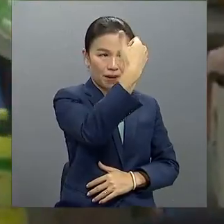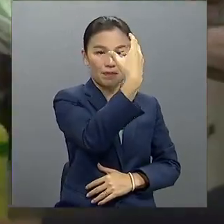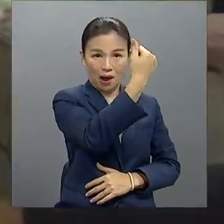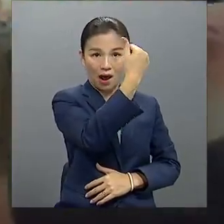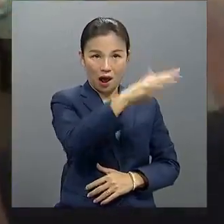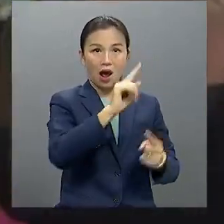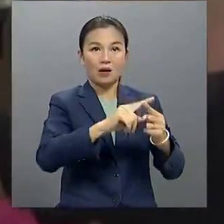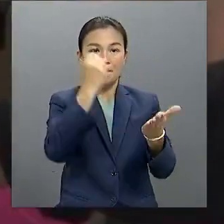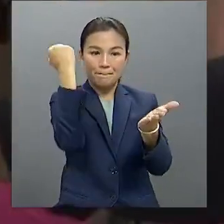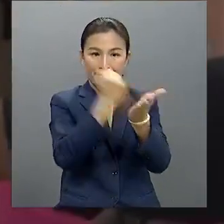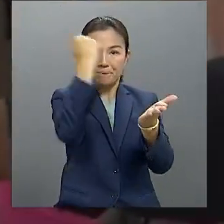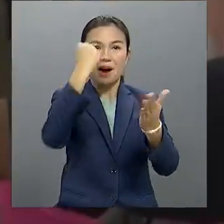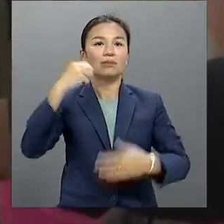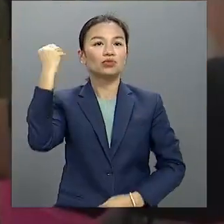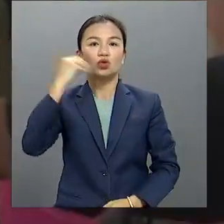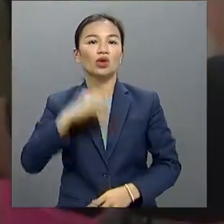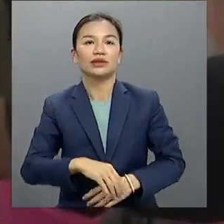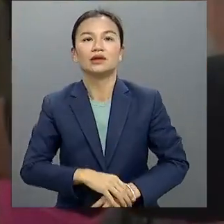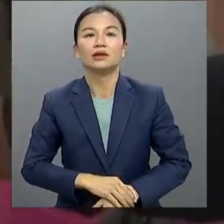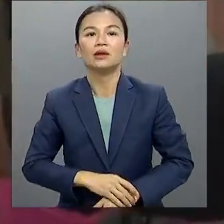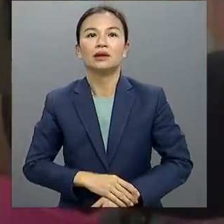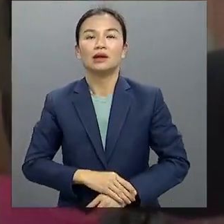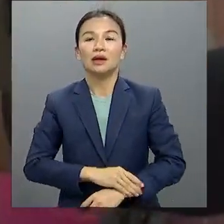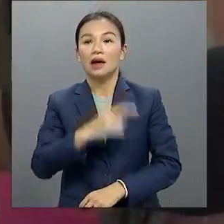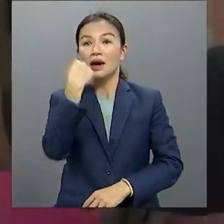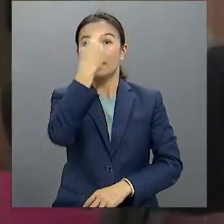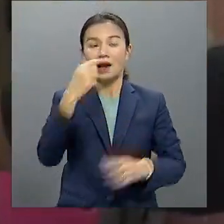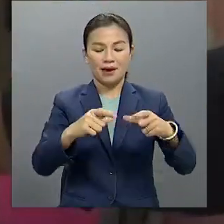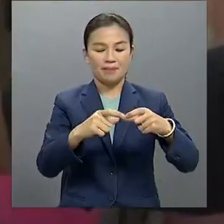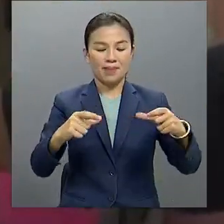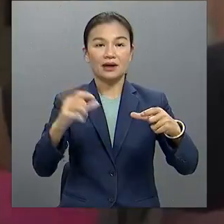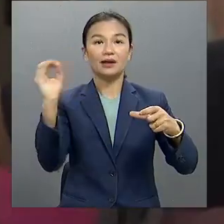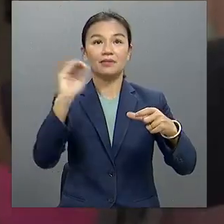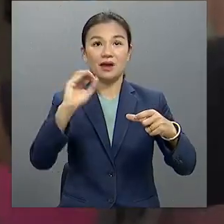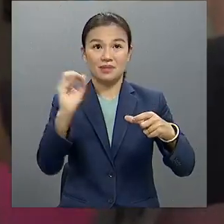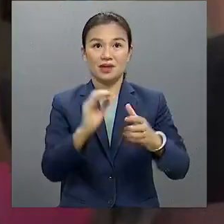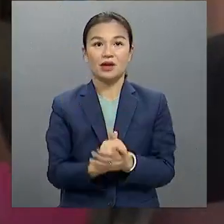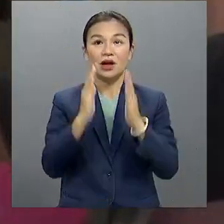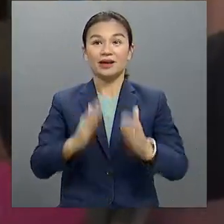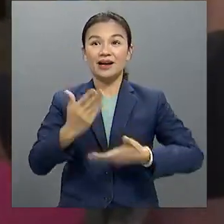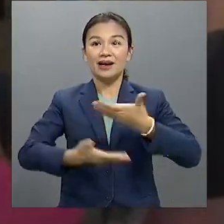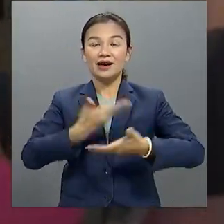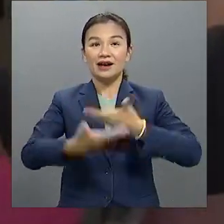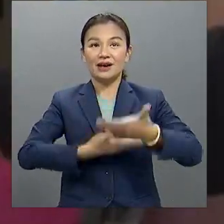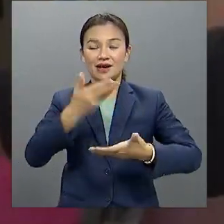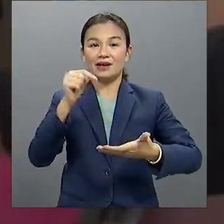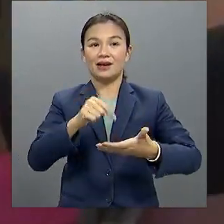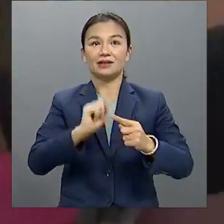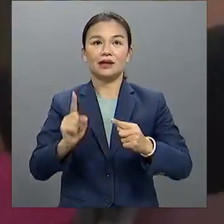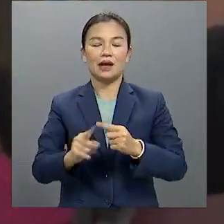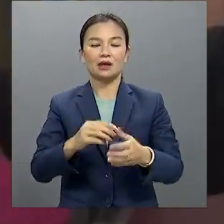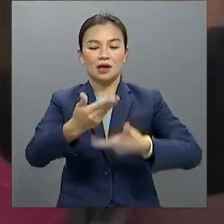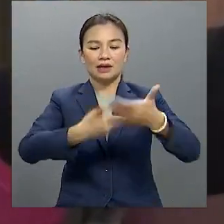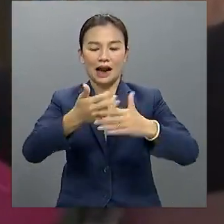ค่ะทุกคนถ้าใครที่ไม่มีบัตรที่วัดอุณหภูมิอย่างเงี้ยพ่อค้าแม่ค้าหรือแรงงานเนี่ยห้ามเข้าตลาดค่ะ